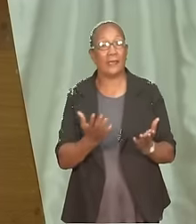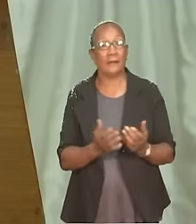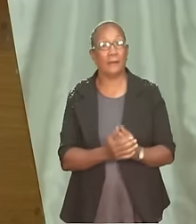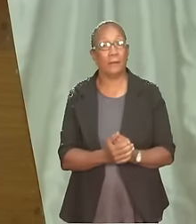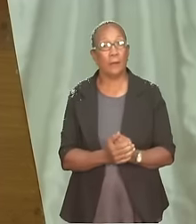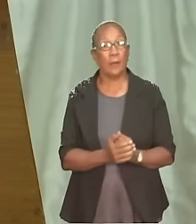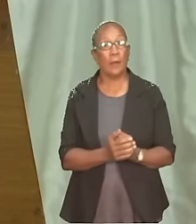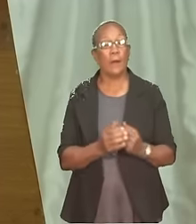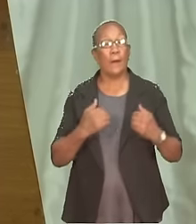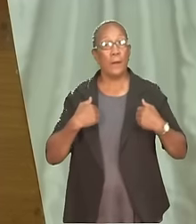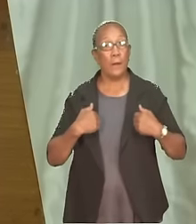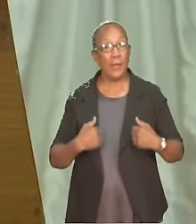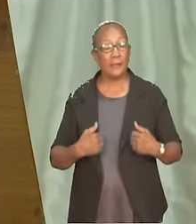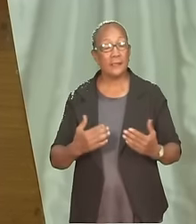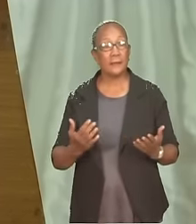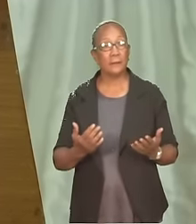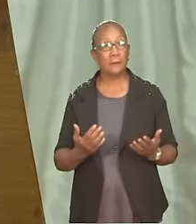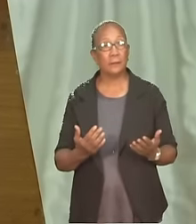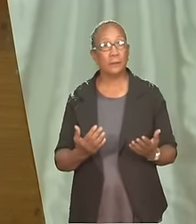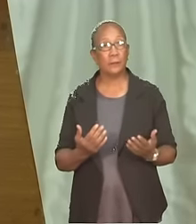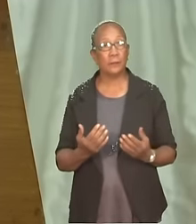Maar mijn mensen, we hebben het kunnen loodsen.